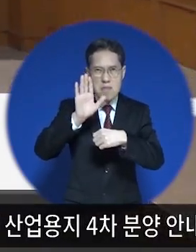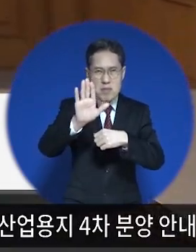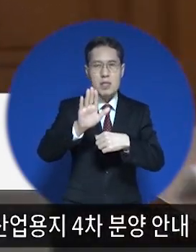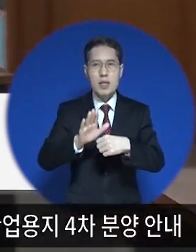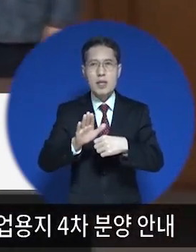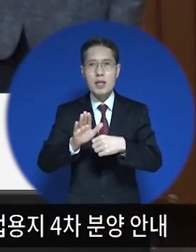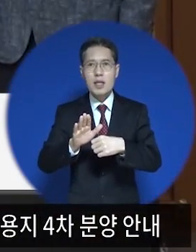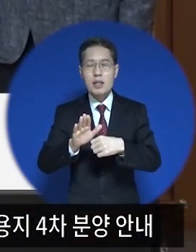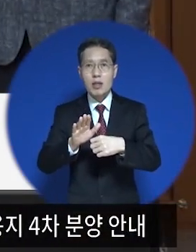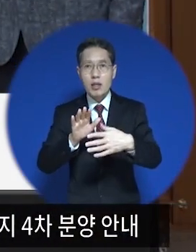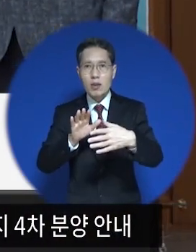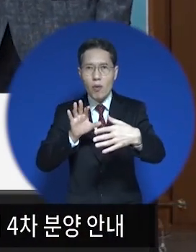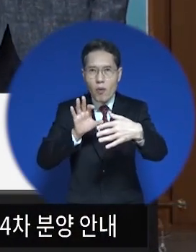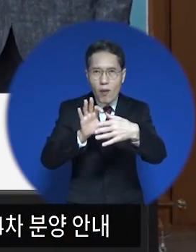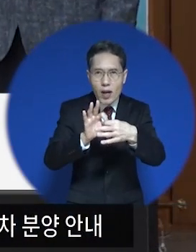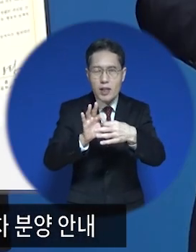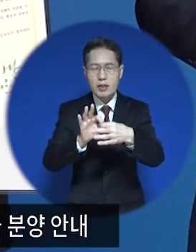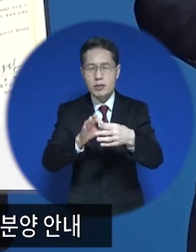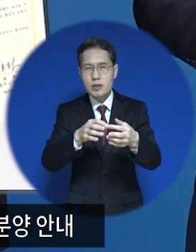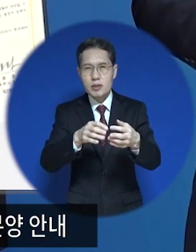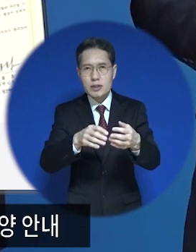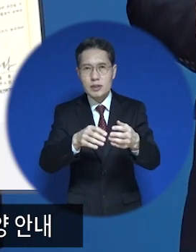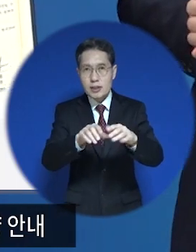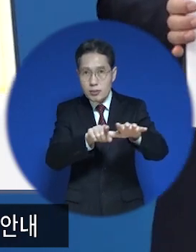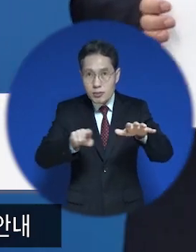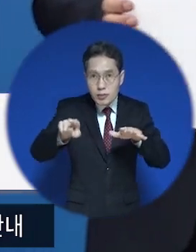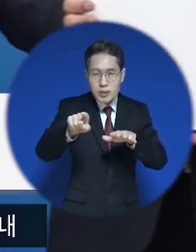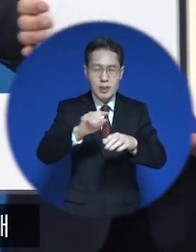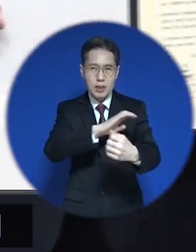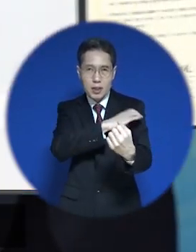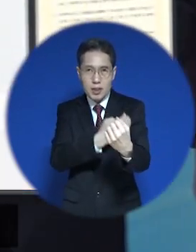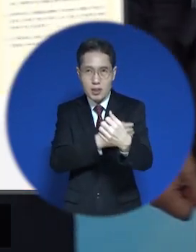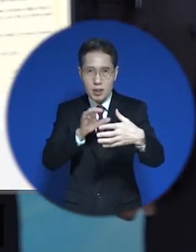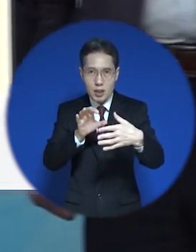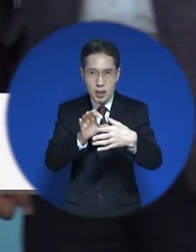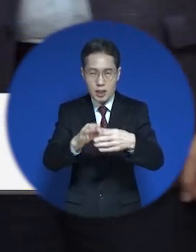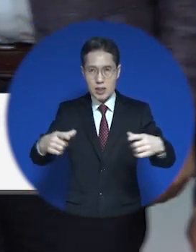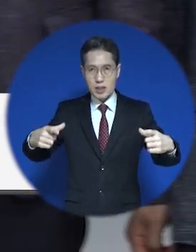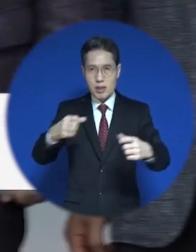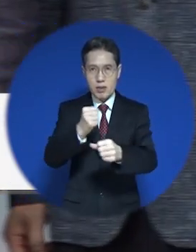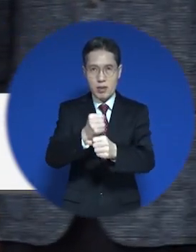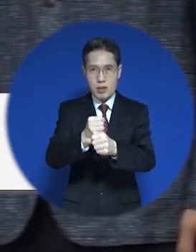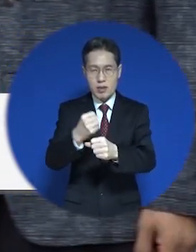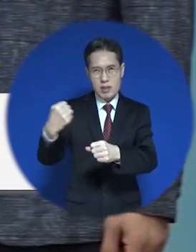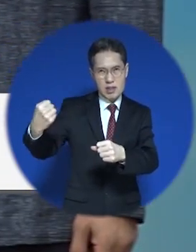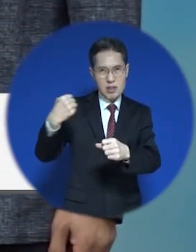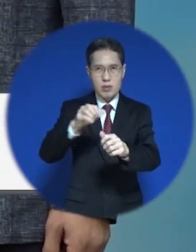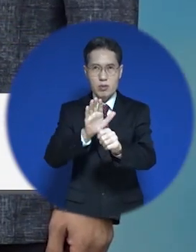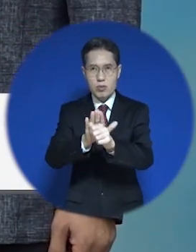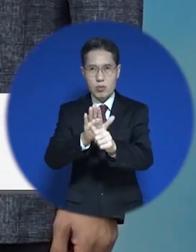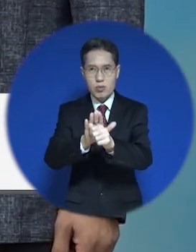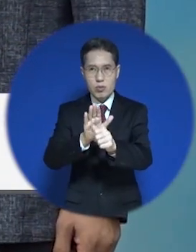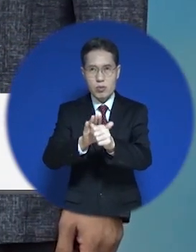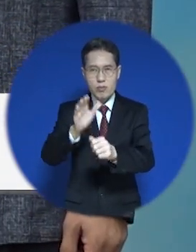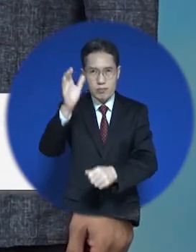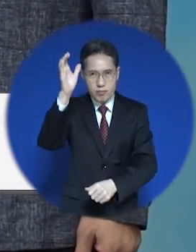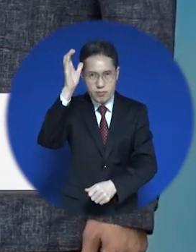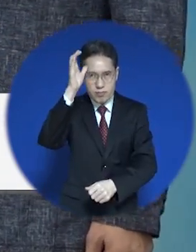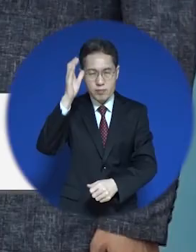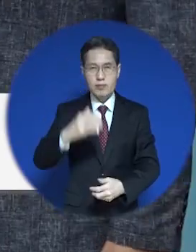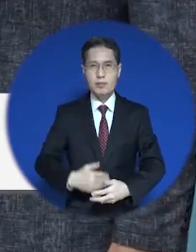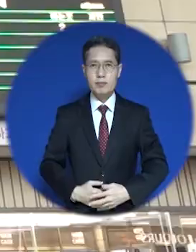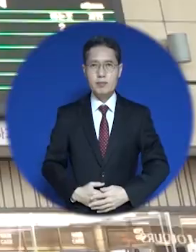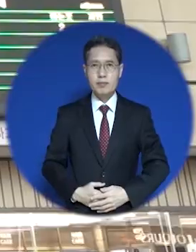미래 모빌리티 산업을 선도하고 2차전지 중심 에너지산업 클러스터를 조성하는 데 큰 시너지가 날 것으로